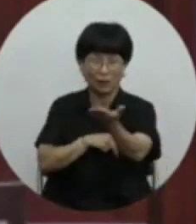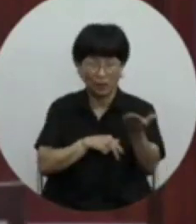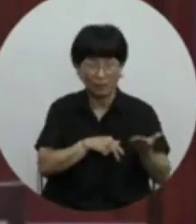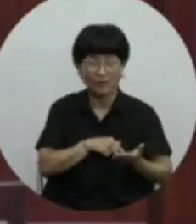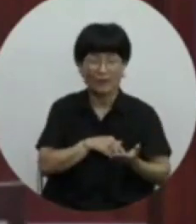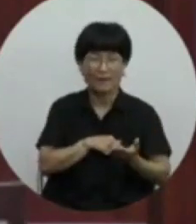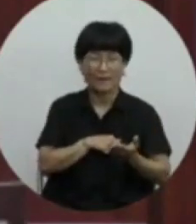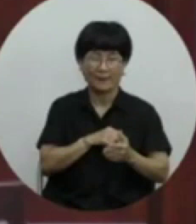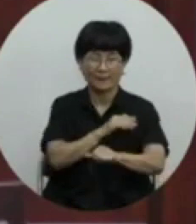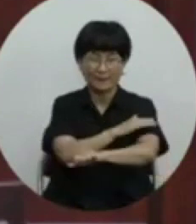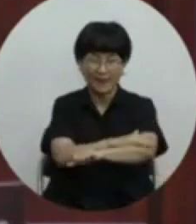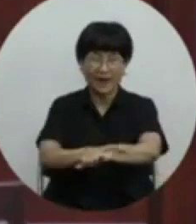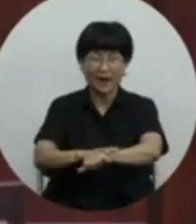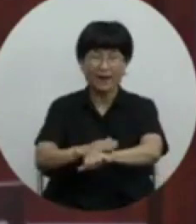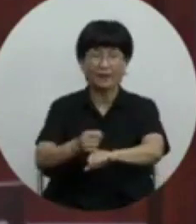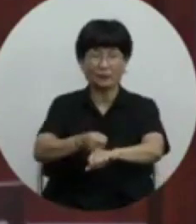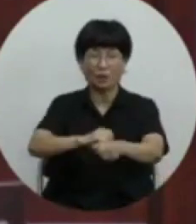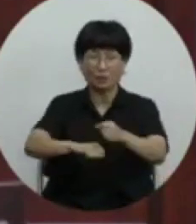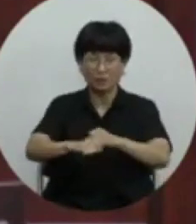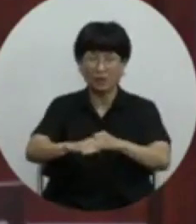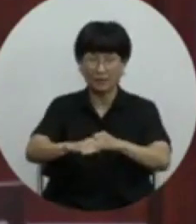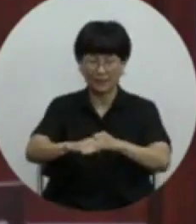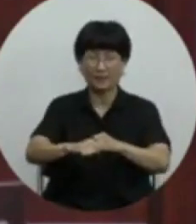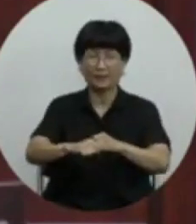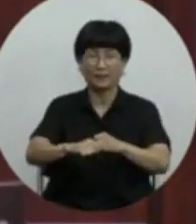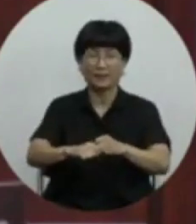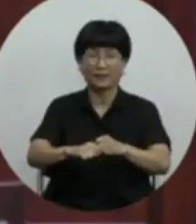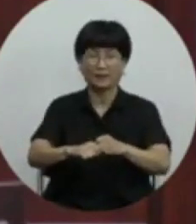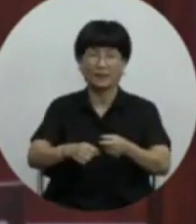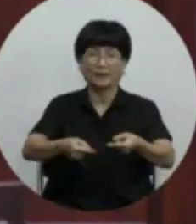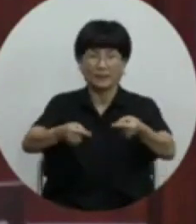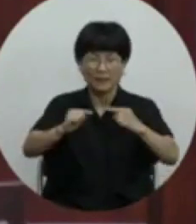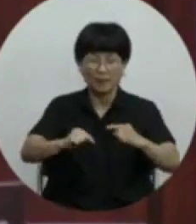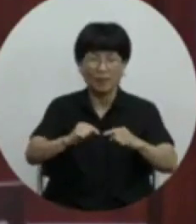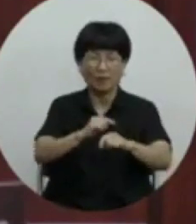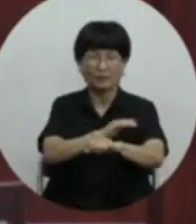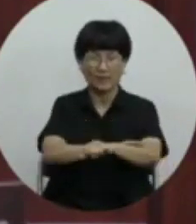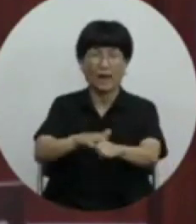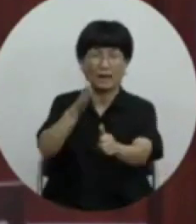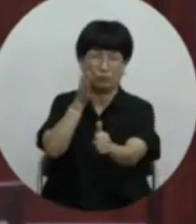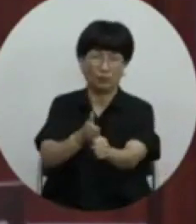논의와 적극적인 협조를 간곡히 부탁드립니다.